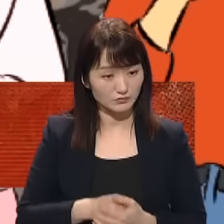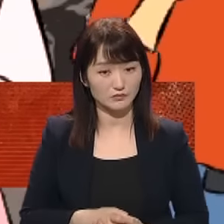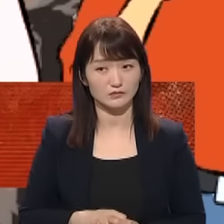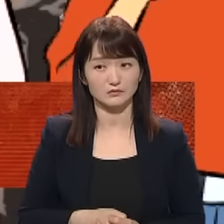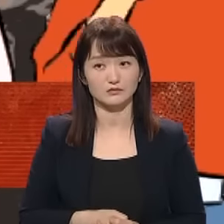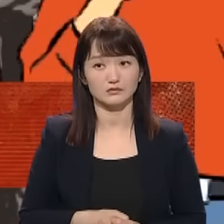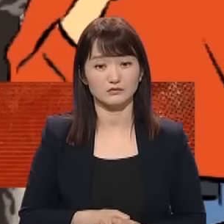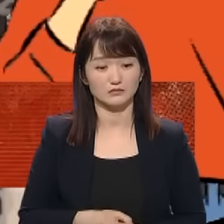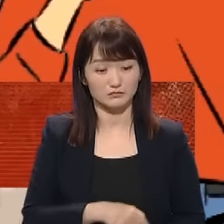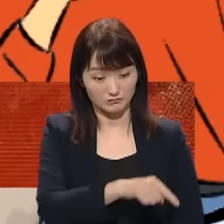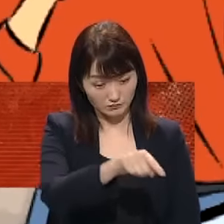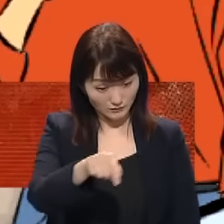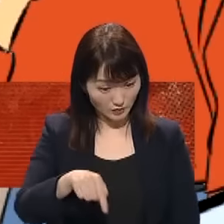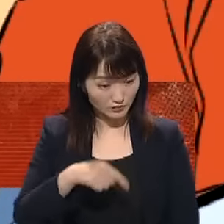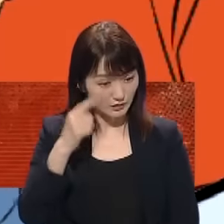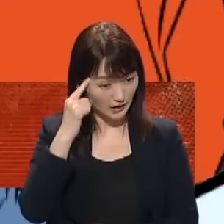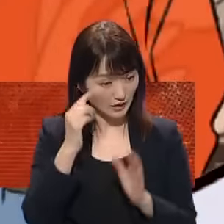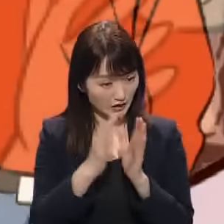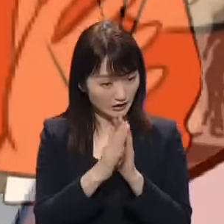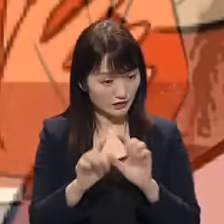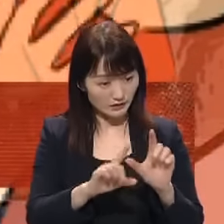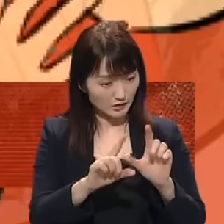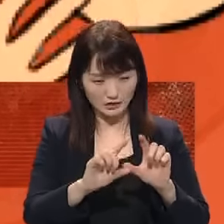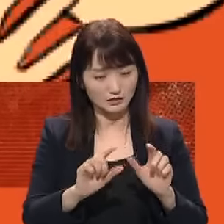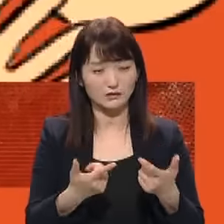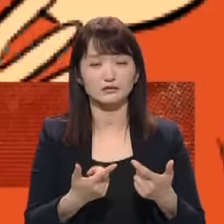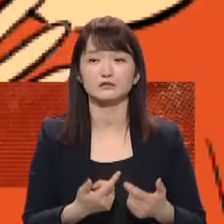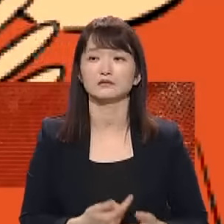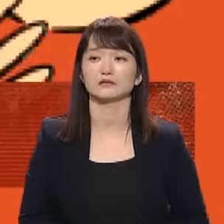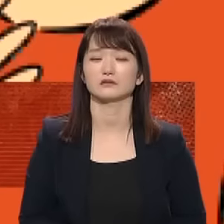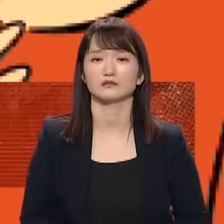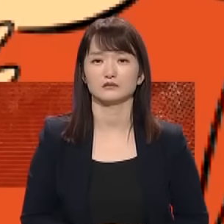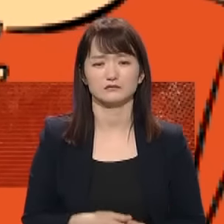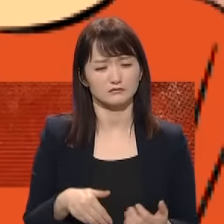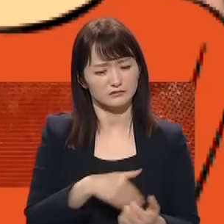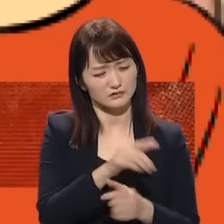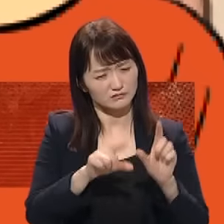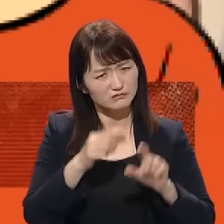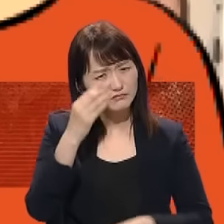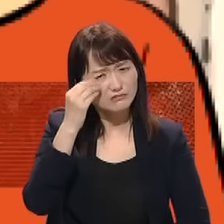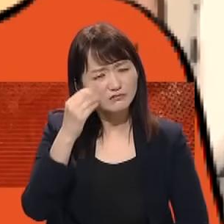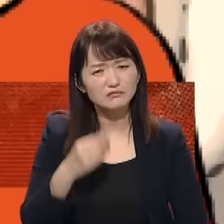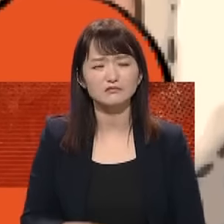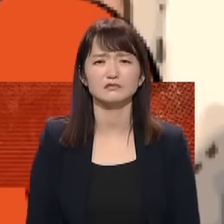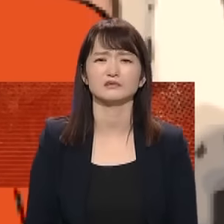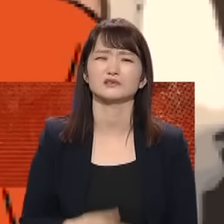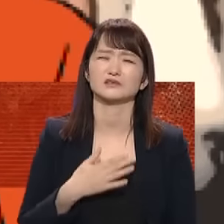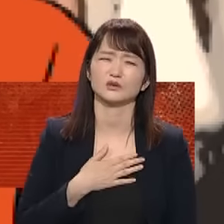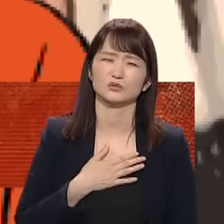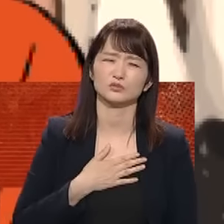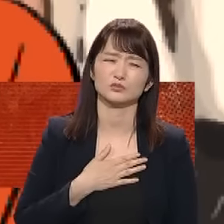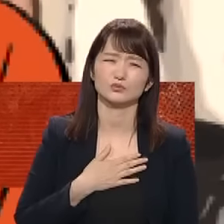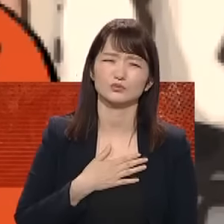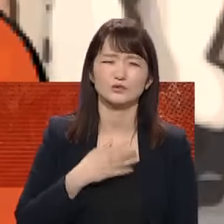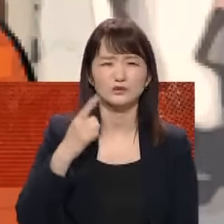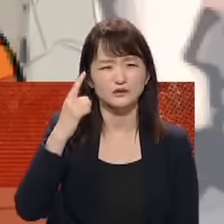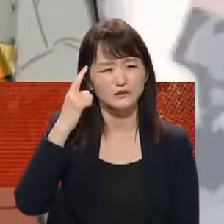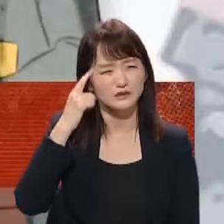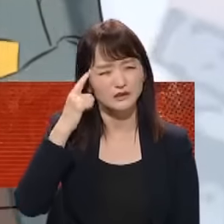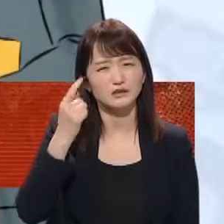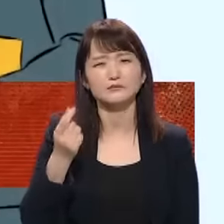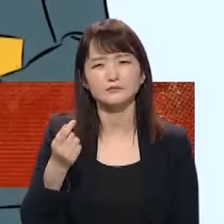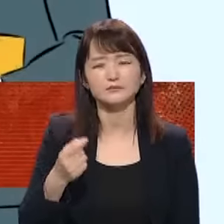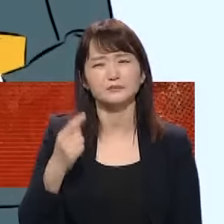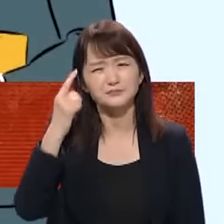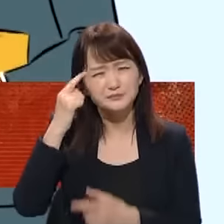이것도 아니잖아요. 어. 이거는 너무 이상해요. 아, 자 너무 이상한. 예, 예 그 저도 이상합니다. 예. 이상해서 아마 고민을